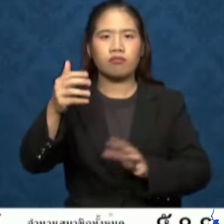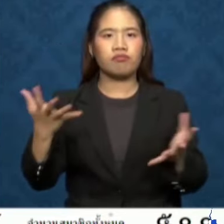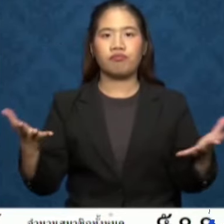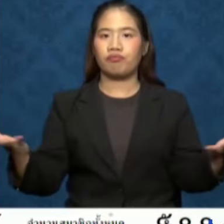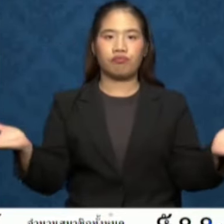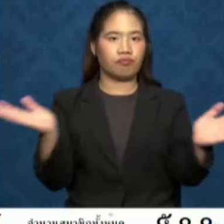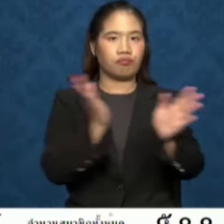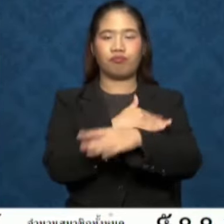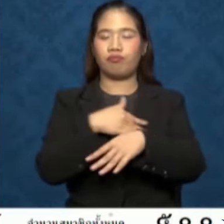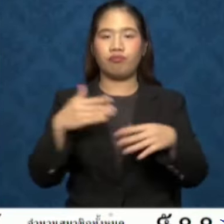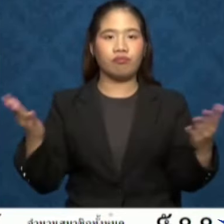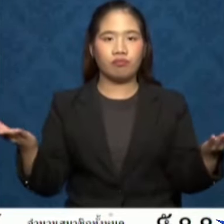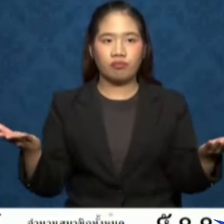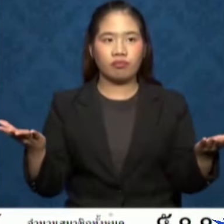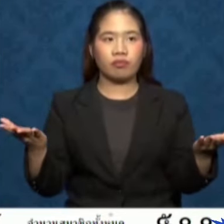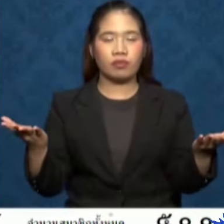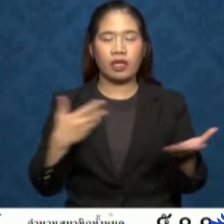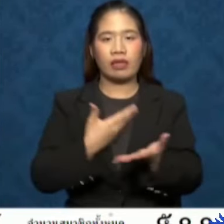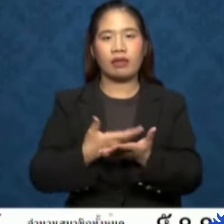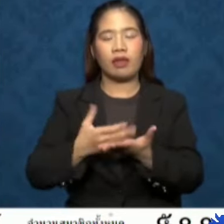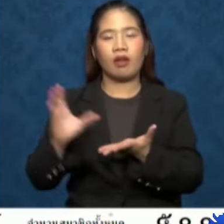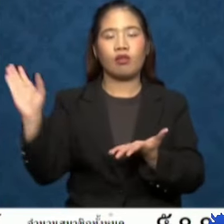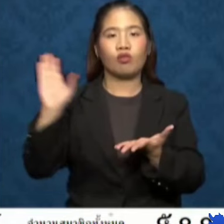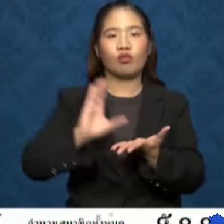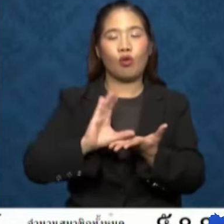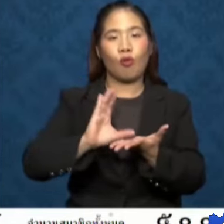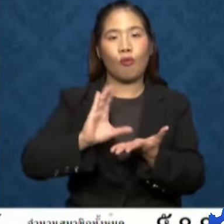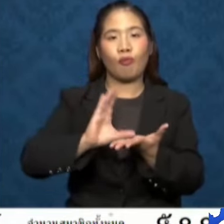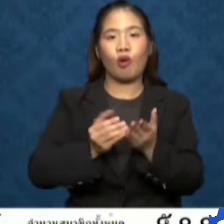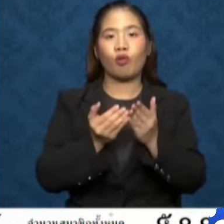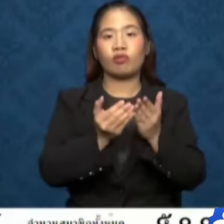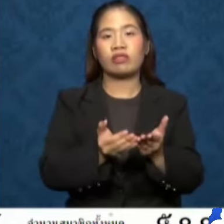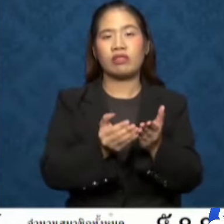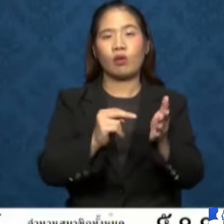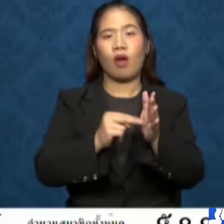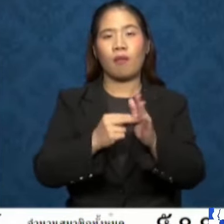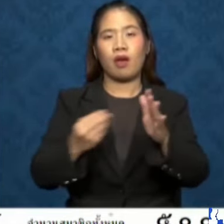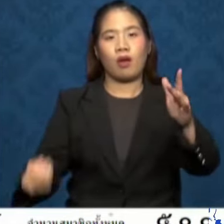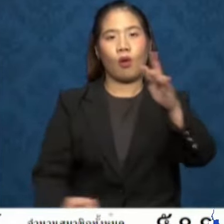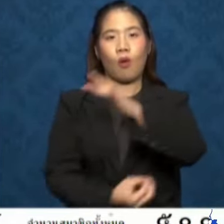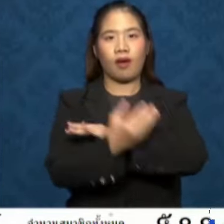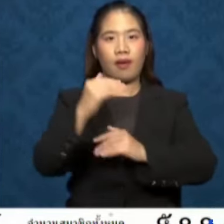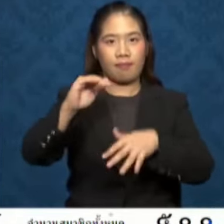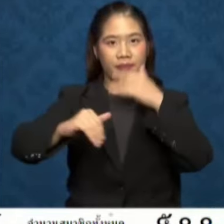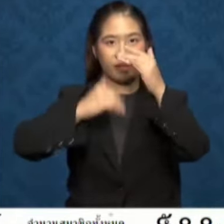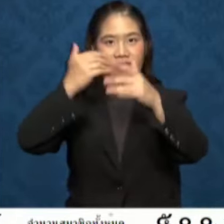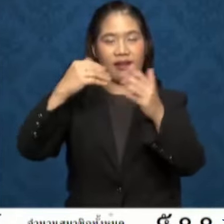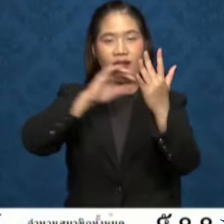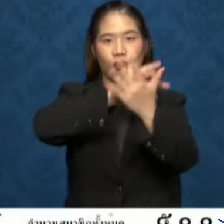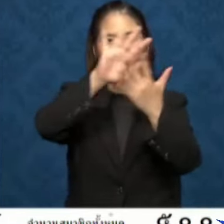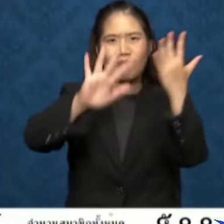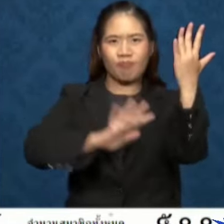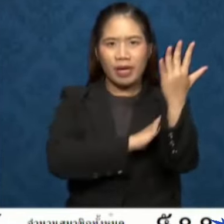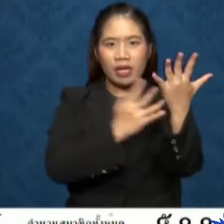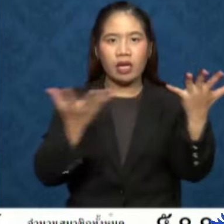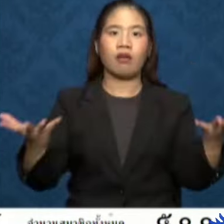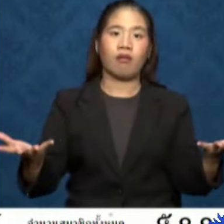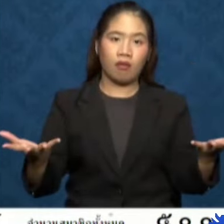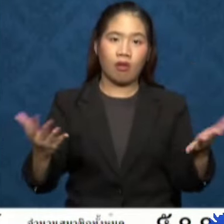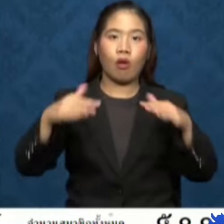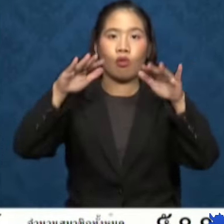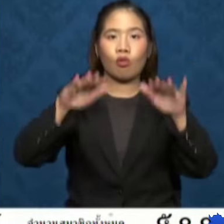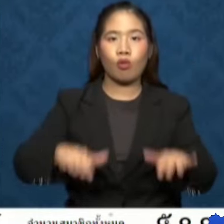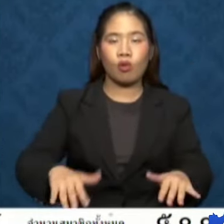ทำการตัดงบประมาณเรือฟรีเกดลำนี้จึงเป็นการตัดโอกาสการพัฒนาของประเทศตัดโอกาสในการพัฒนาด้าน